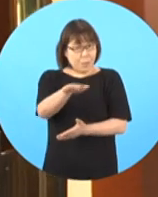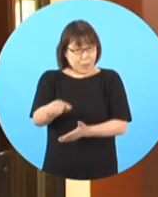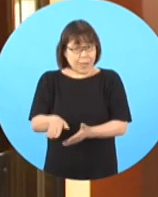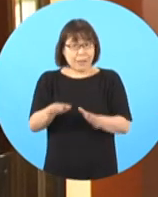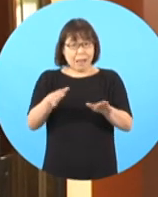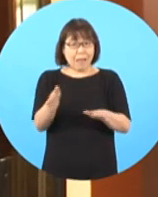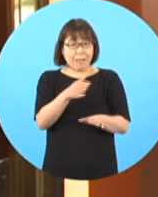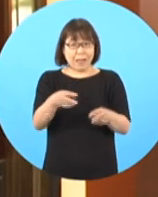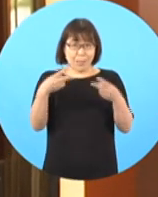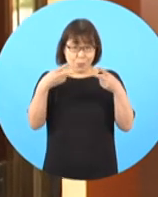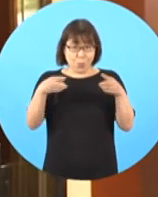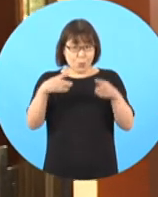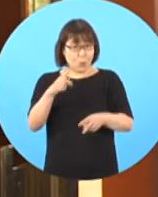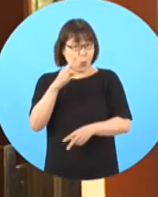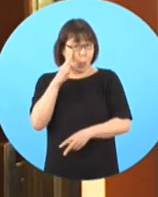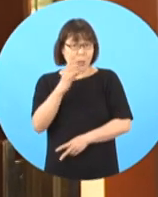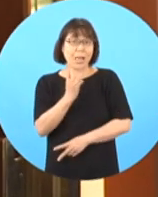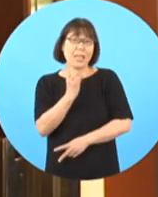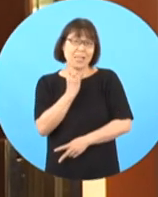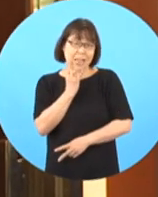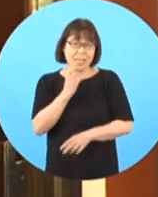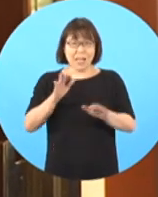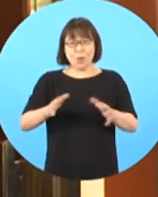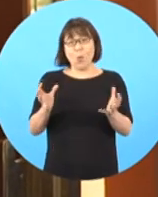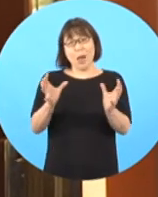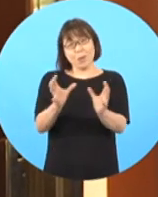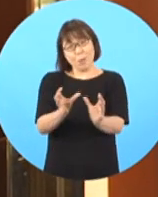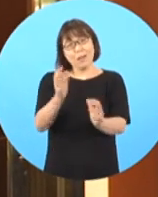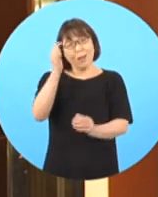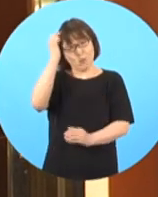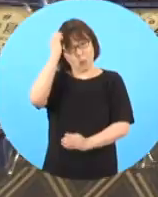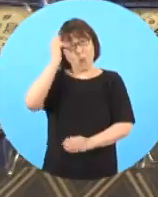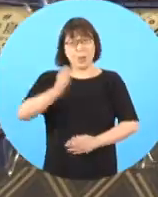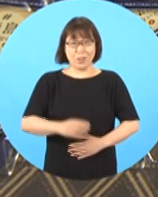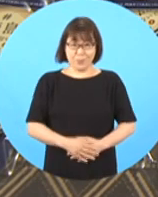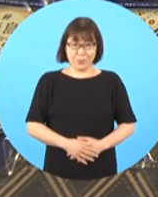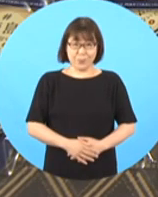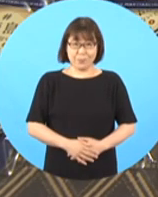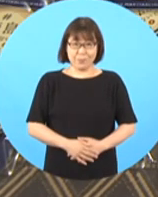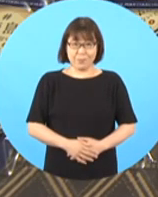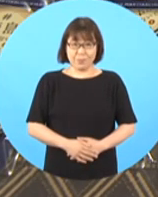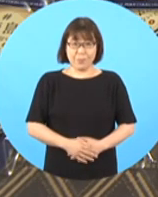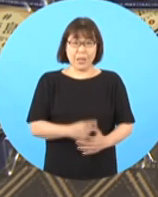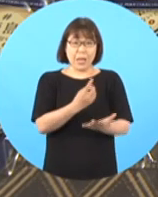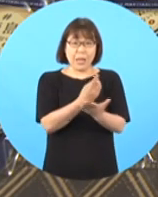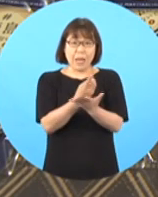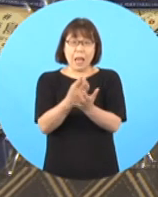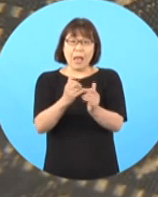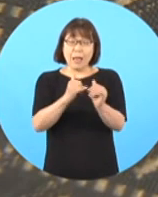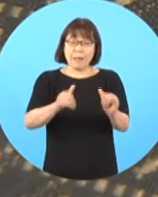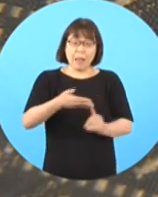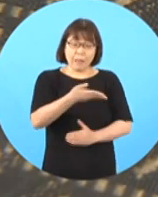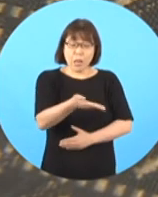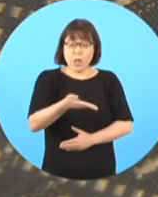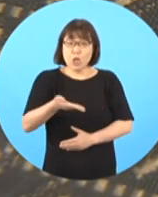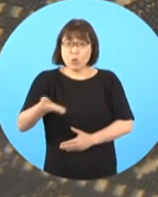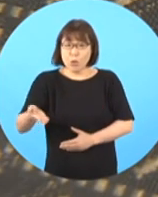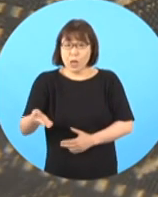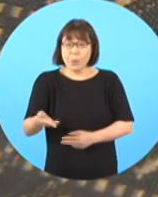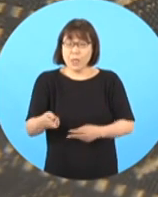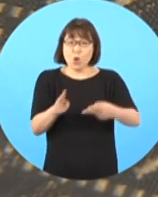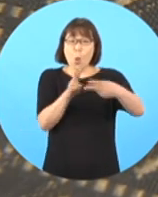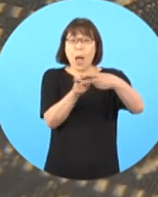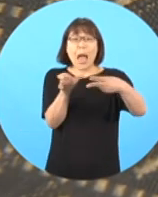最近のニュースを見て期待して、それで今日いらっしゃっているというふうに思います。 参加者に配られたのはハッシュ